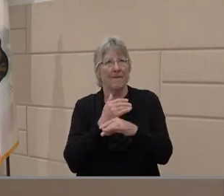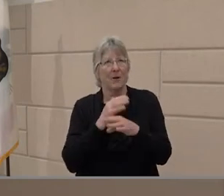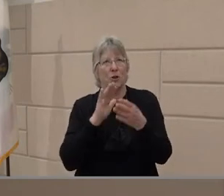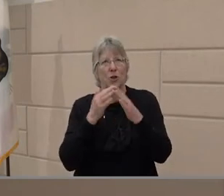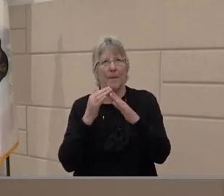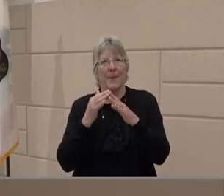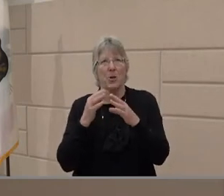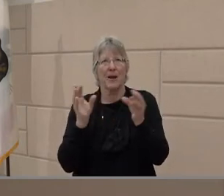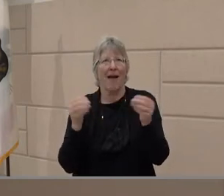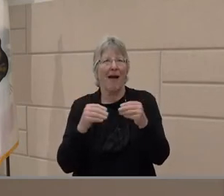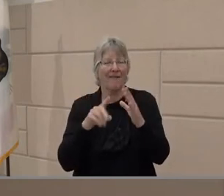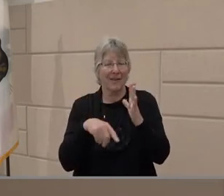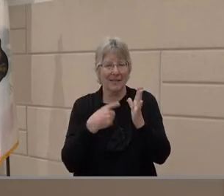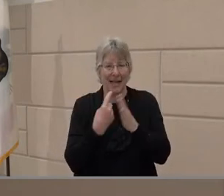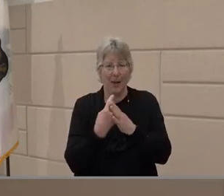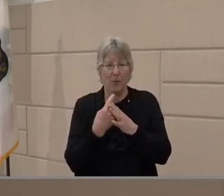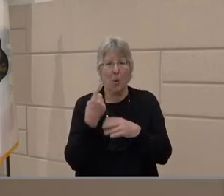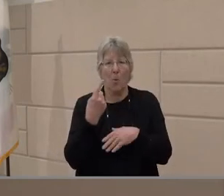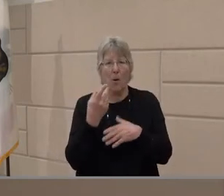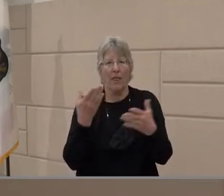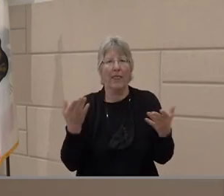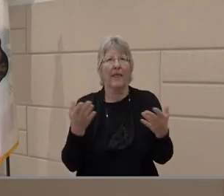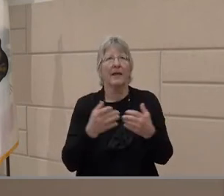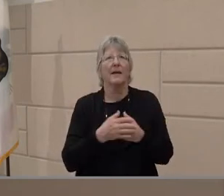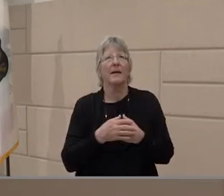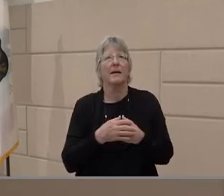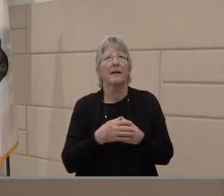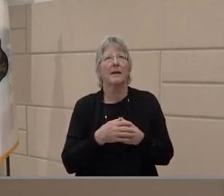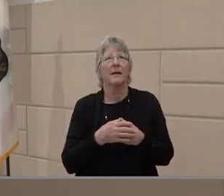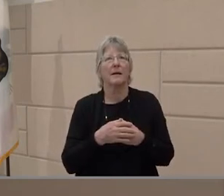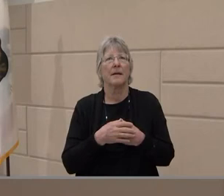លោកនៅតែបន្តបើកពេលវេលា